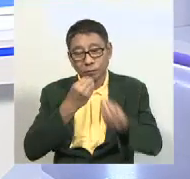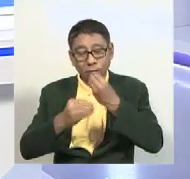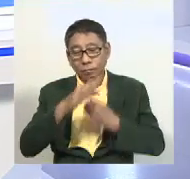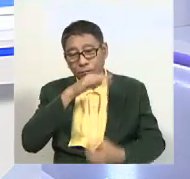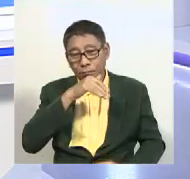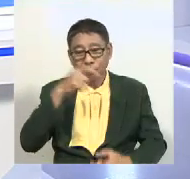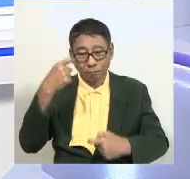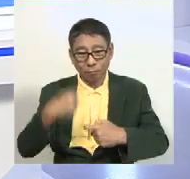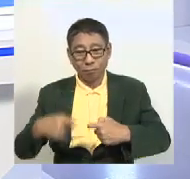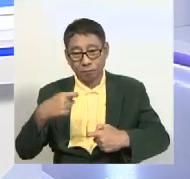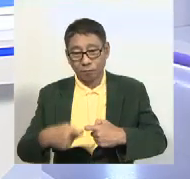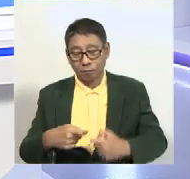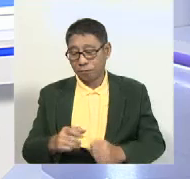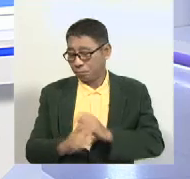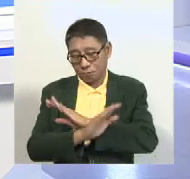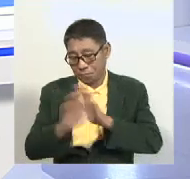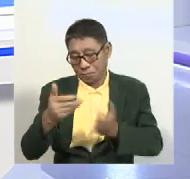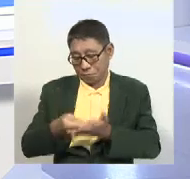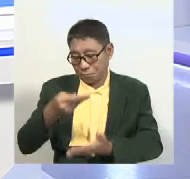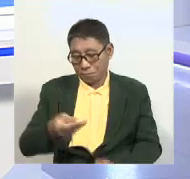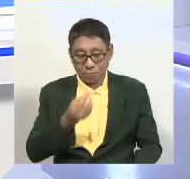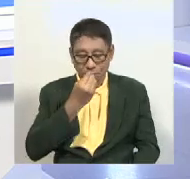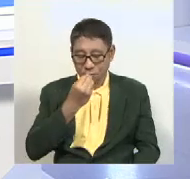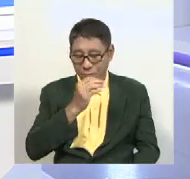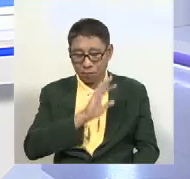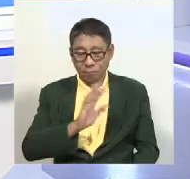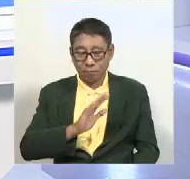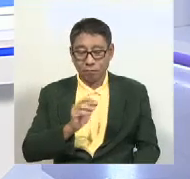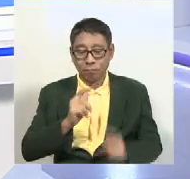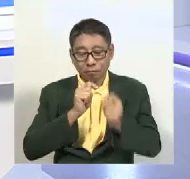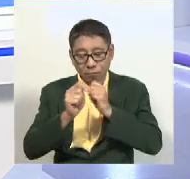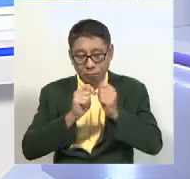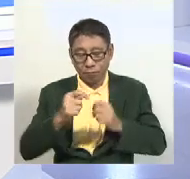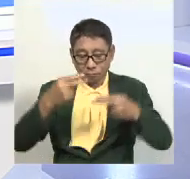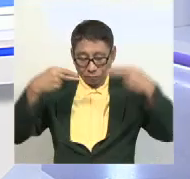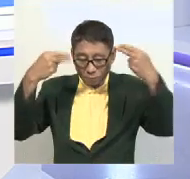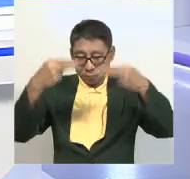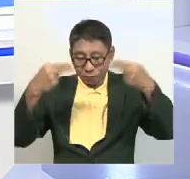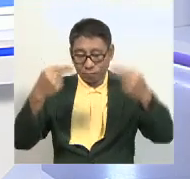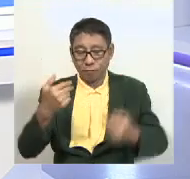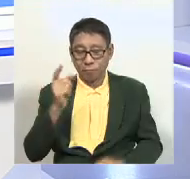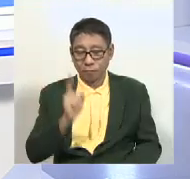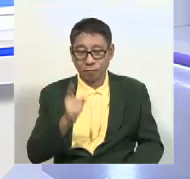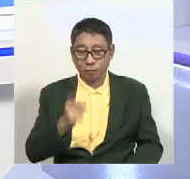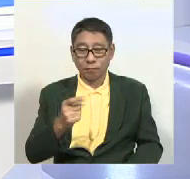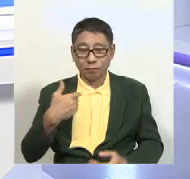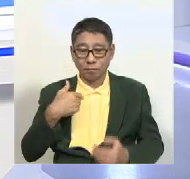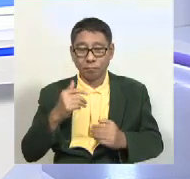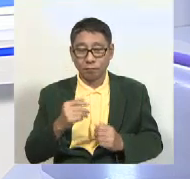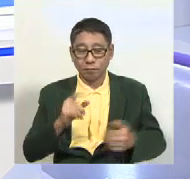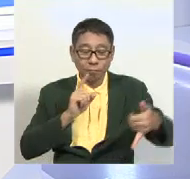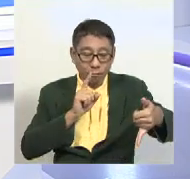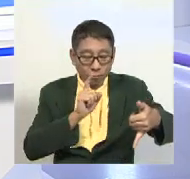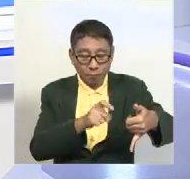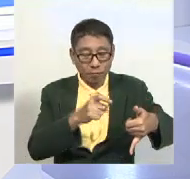ได้หรือเปล่าตอนนี้หลายคนบอกไม่กินแล้วไม่ซื้อมาบริโภคแล้วอาจจะติดได้กังวลใจแต่จริงๆแล้วนะคะทางเราก็ไป